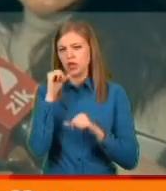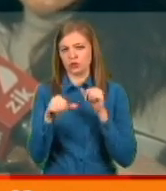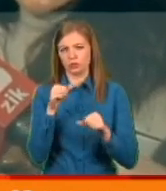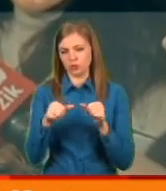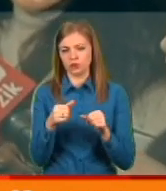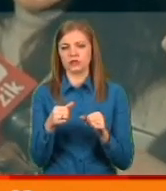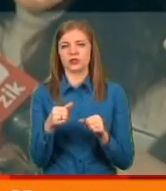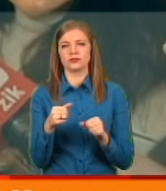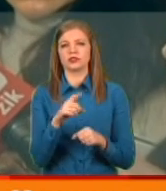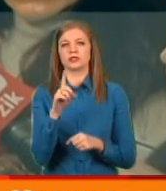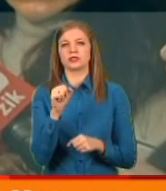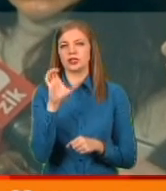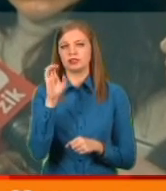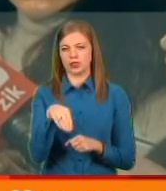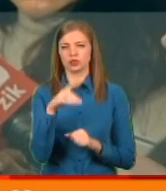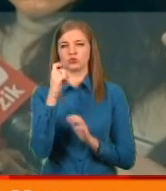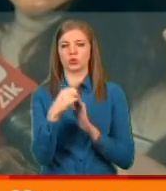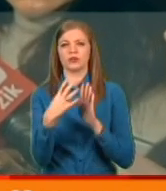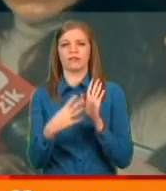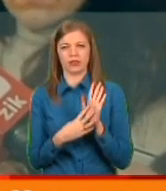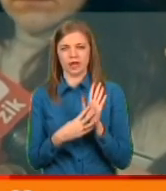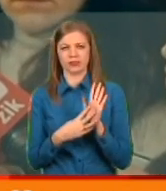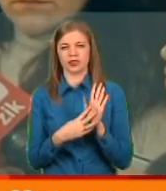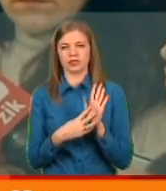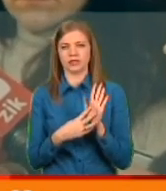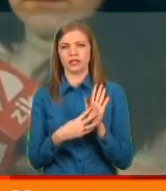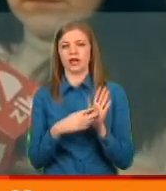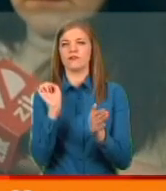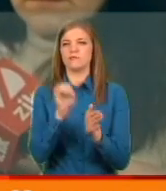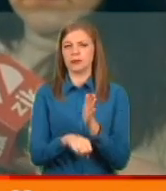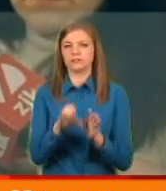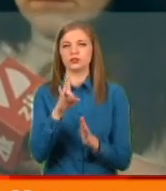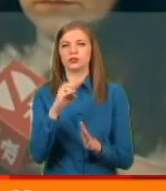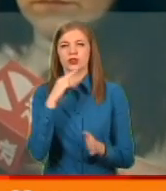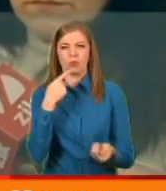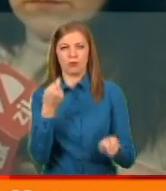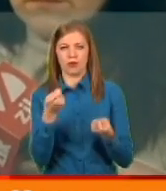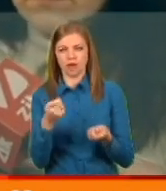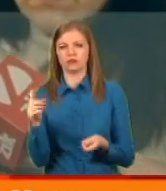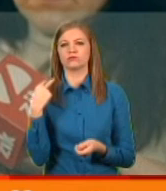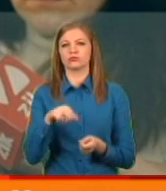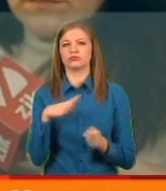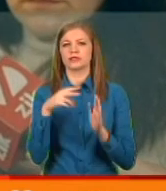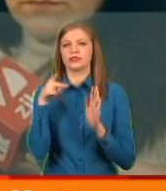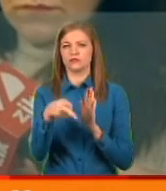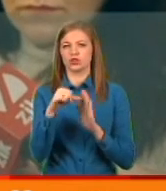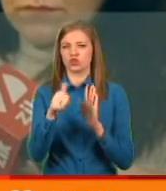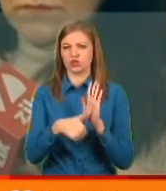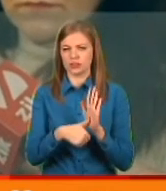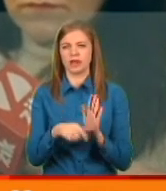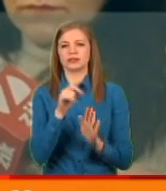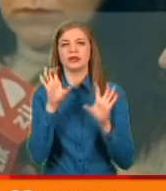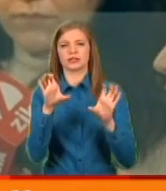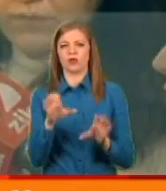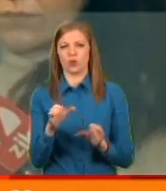році за статтею 119 «Вбивство з необережності». Крім того, судимий в 2016 році за